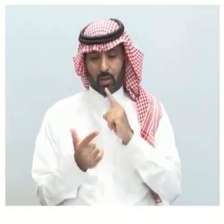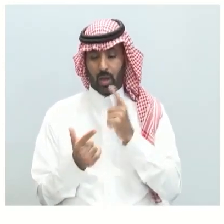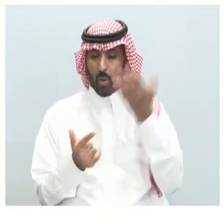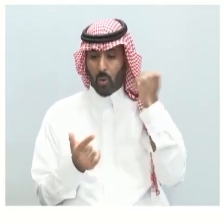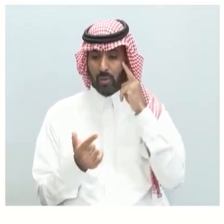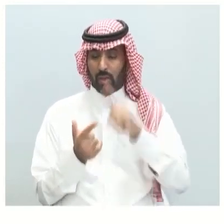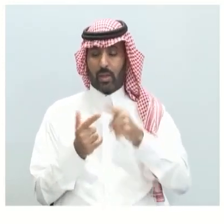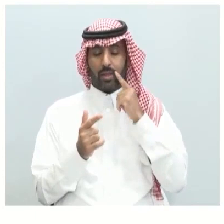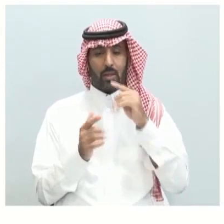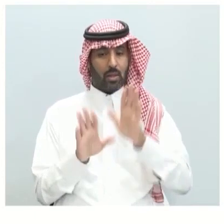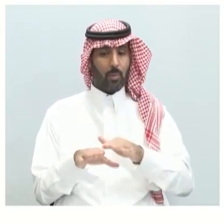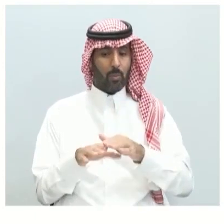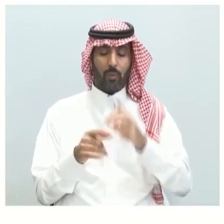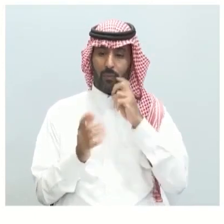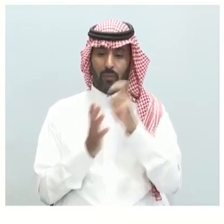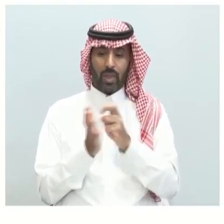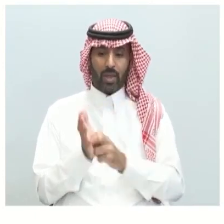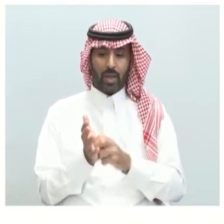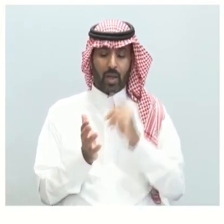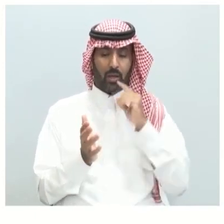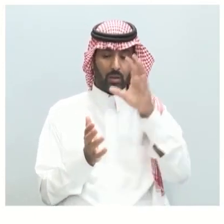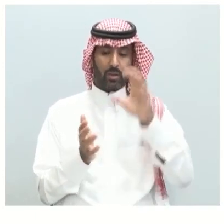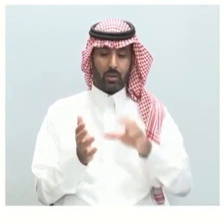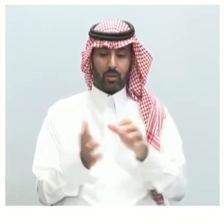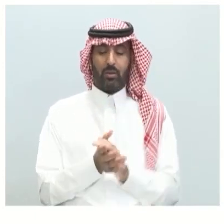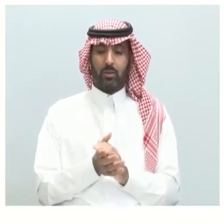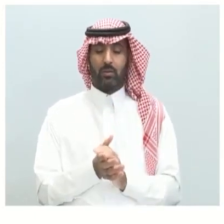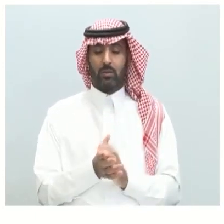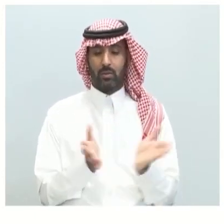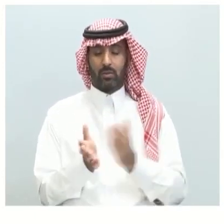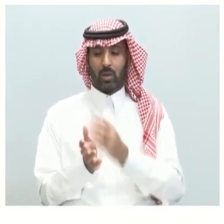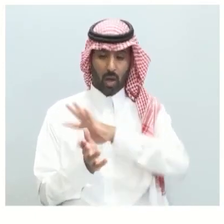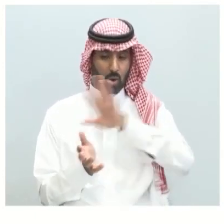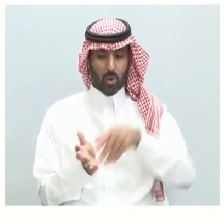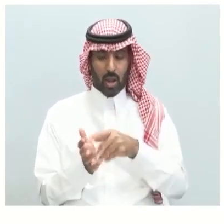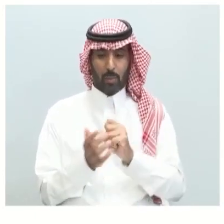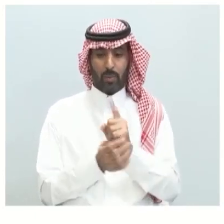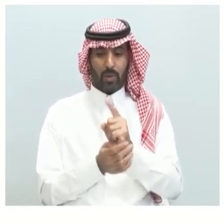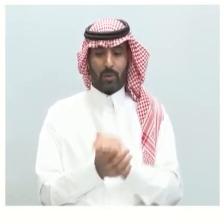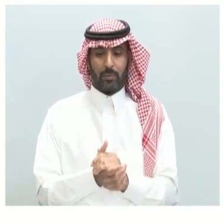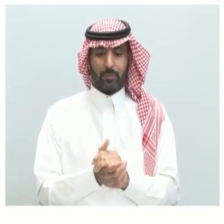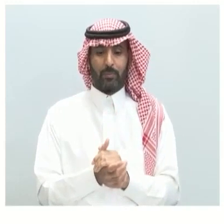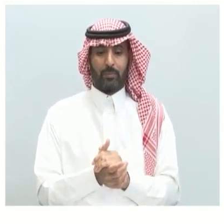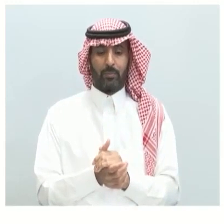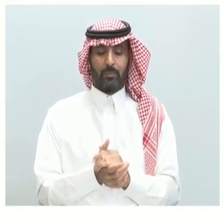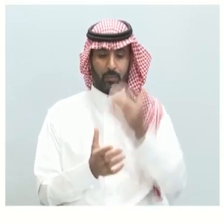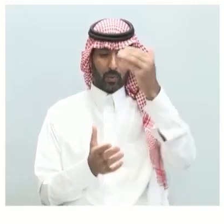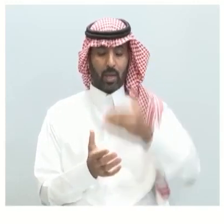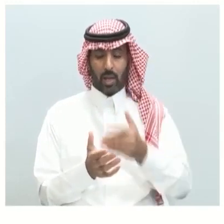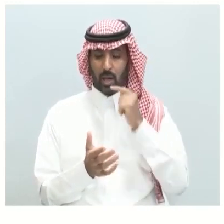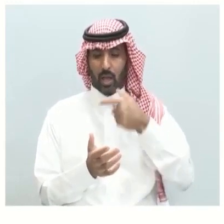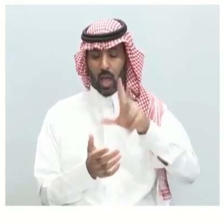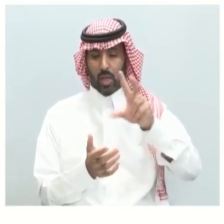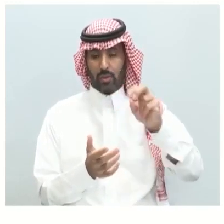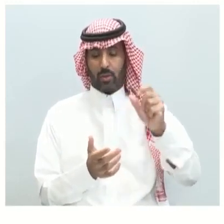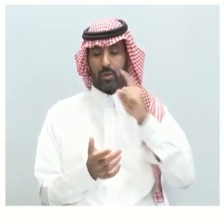تذكرت المتغير الثابت في القانون استطيع استخراجه واشتقاقه من القانون العام للغازات هذا هو القانون العام